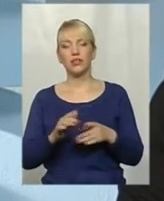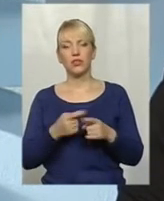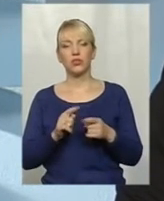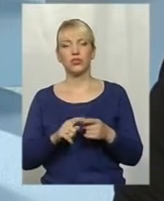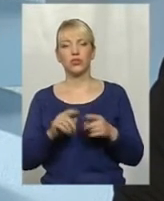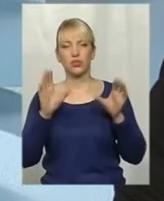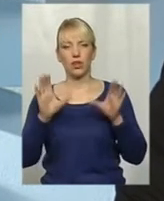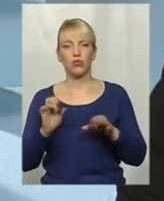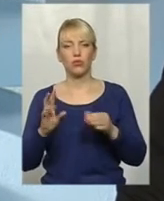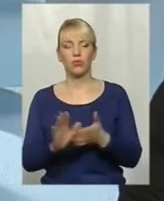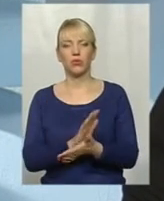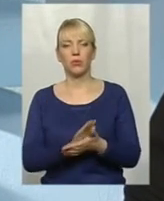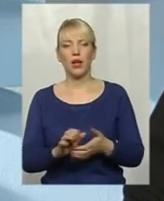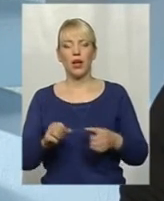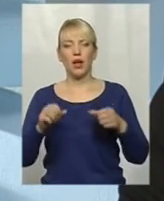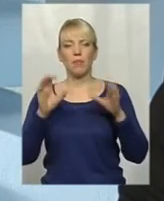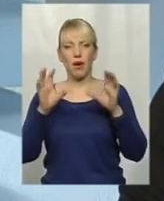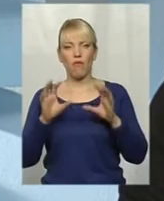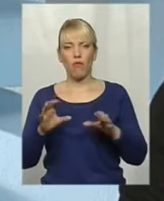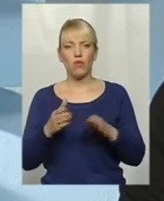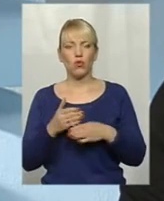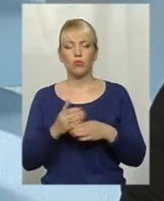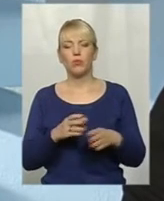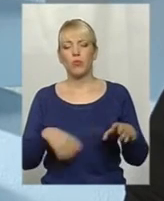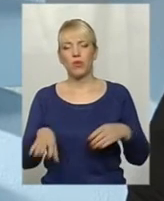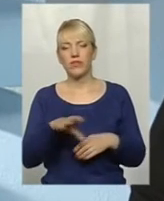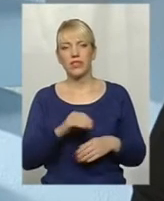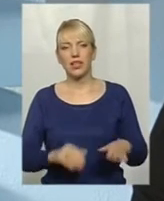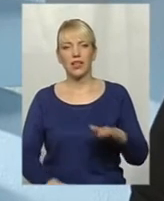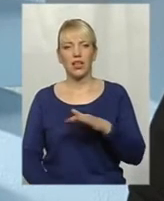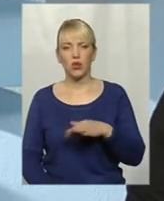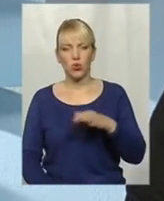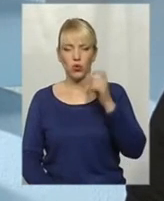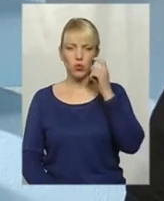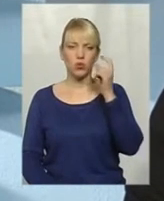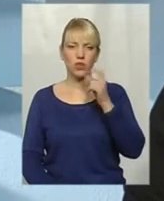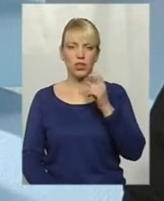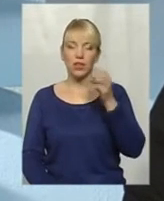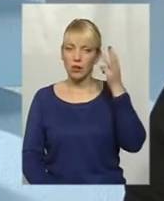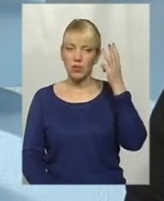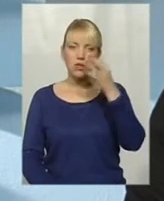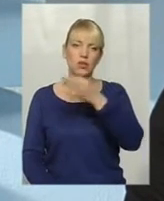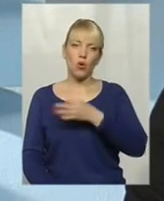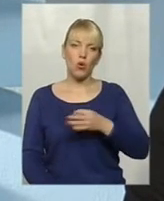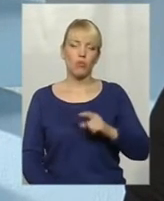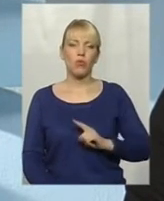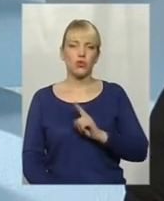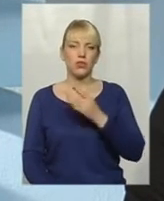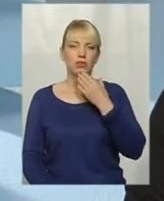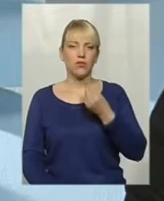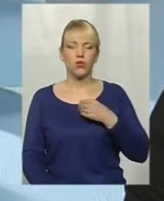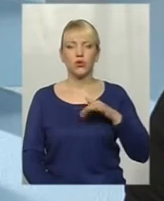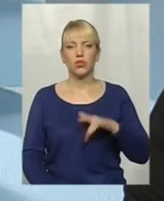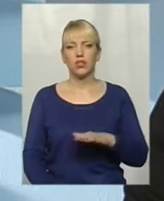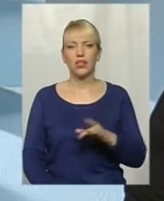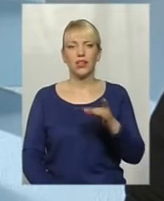про безоплатну правову допомогу по всій території України, зокрема Хмельницькій області, розпочали свою діяльність